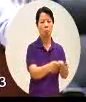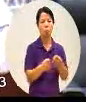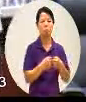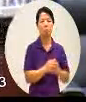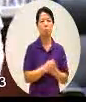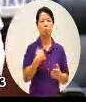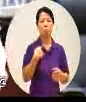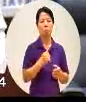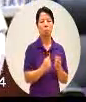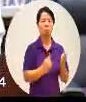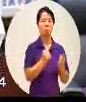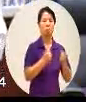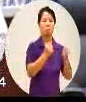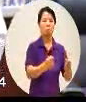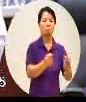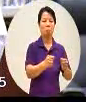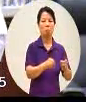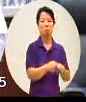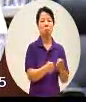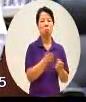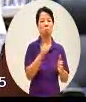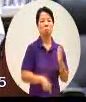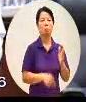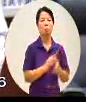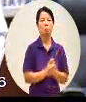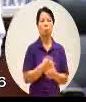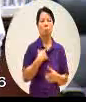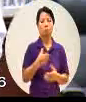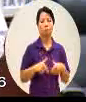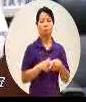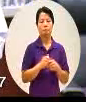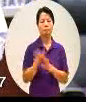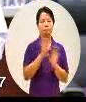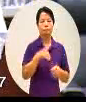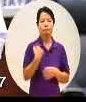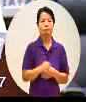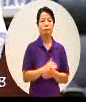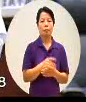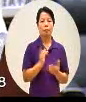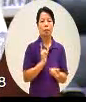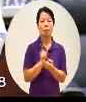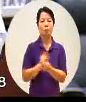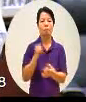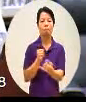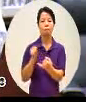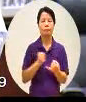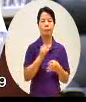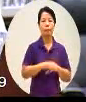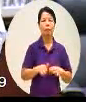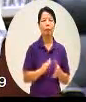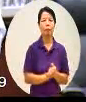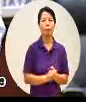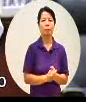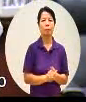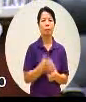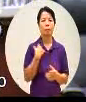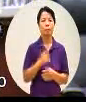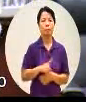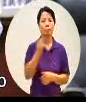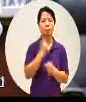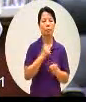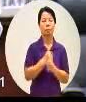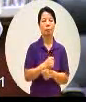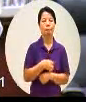车都弄要打赢啊，我心情哪会好啊，心情不好就对别人出气，对孩子出气啊，上班也不欢